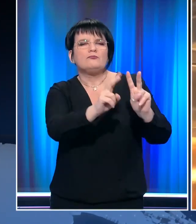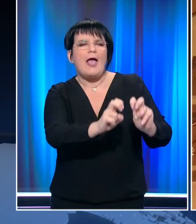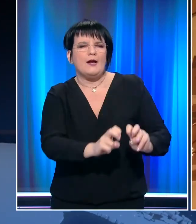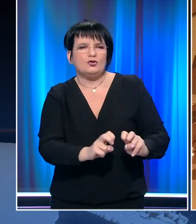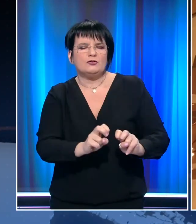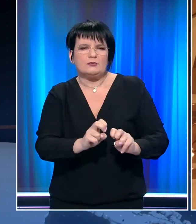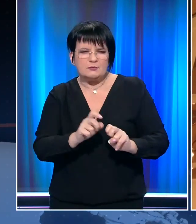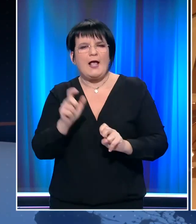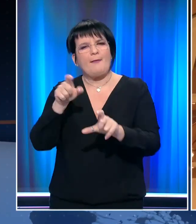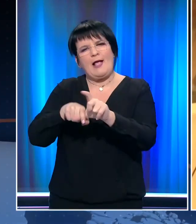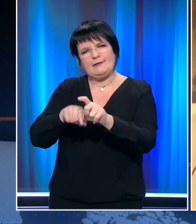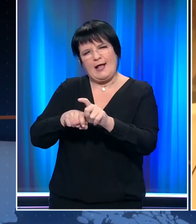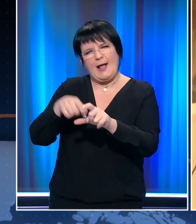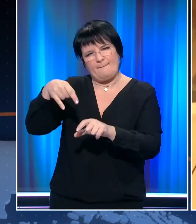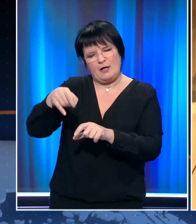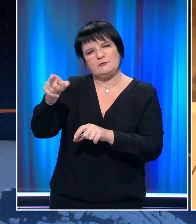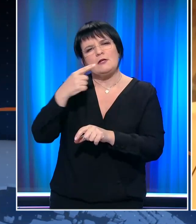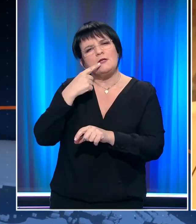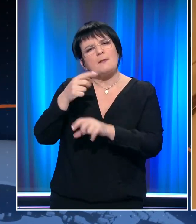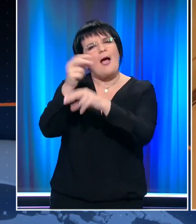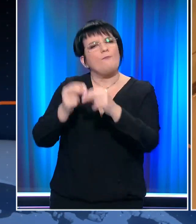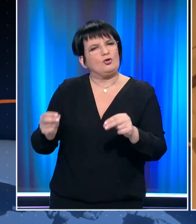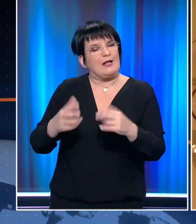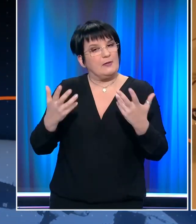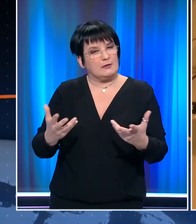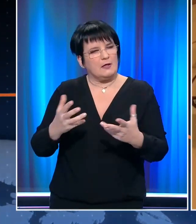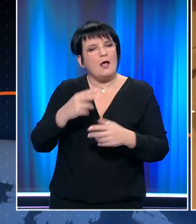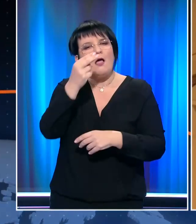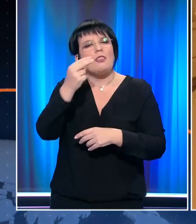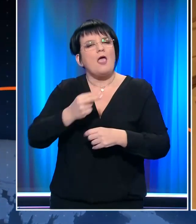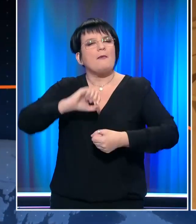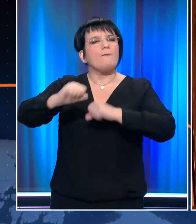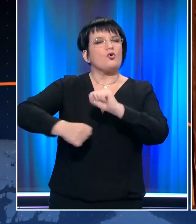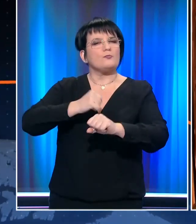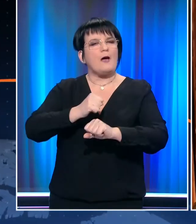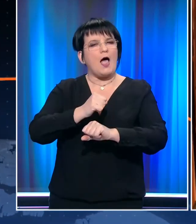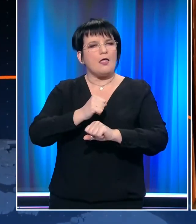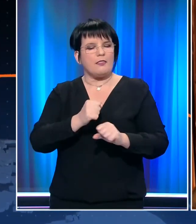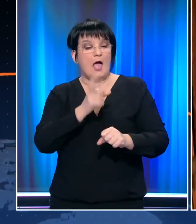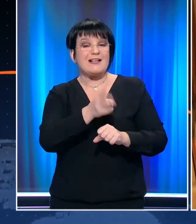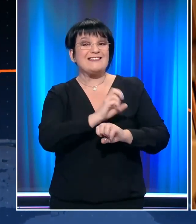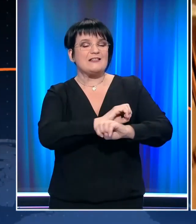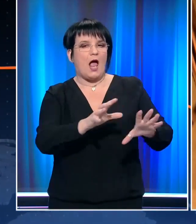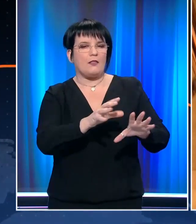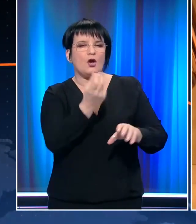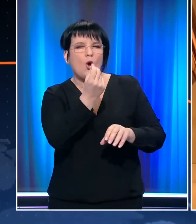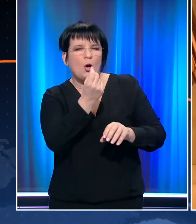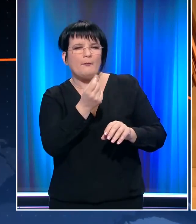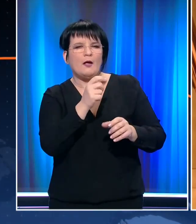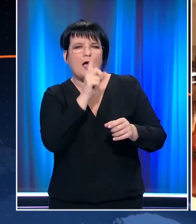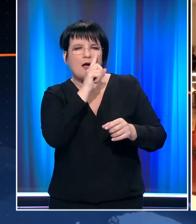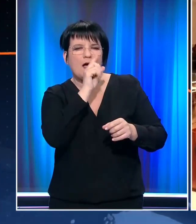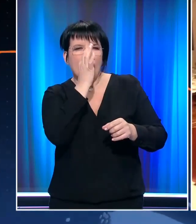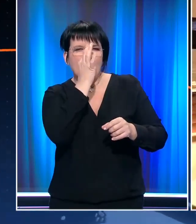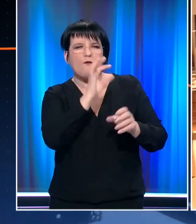της Pricewaterhouse στα συμπεράσματά της περιγράφει περιστατικά προσπάθειας παρεμπόδισης της έρευνας για τα οικονομικά της εταιρείας